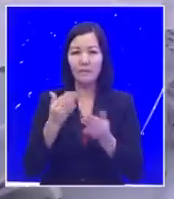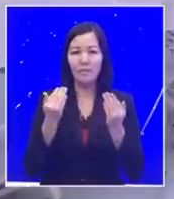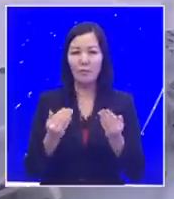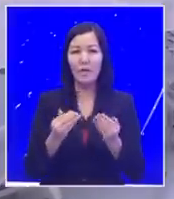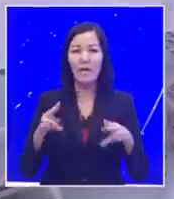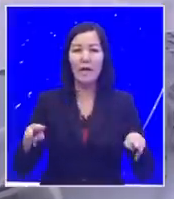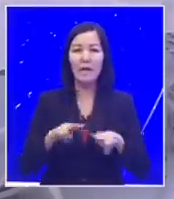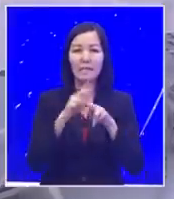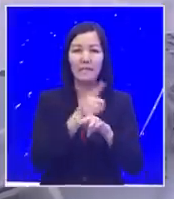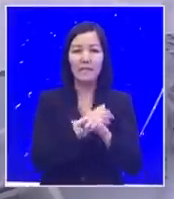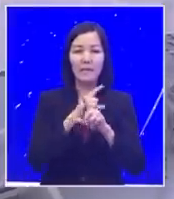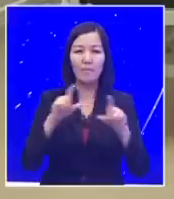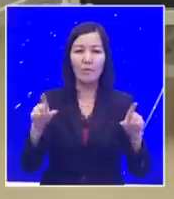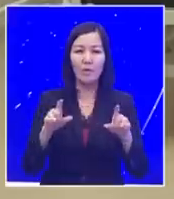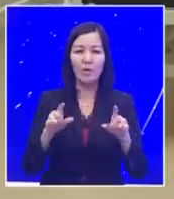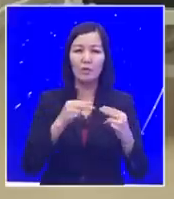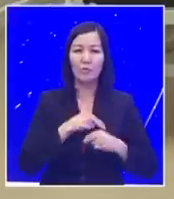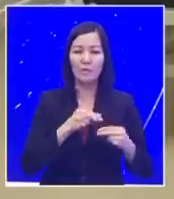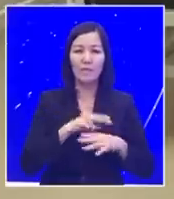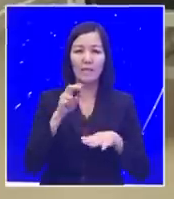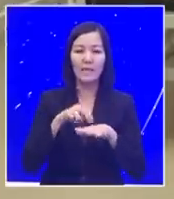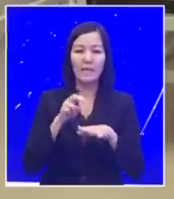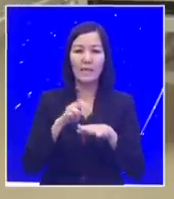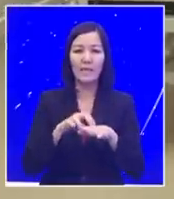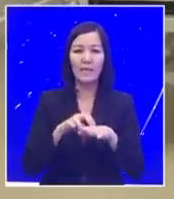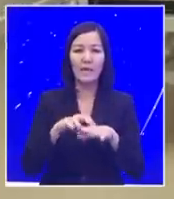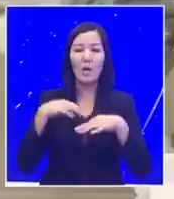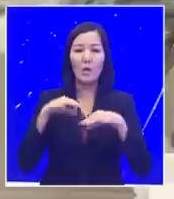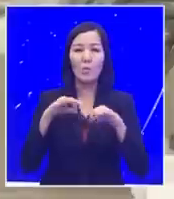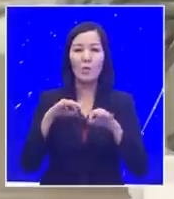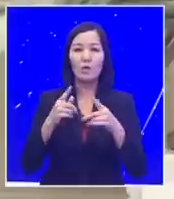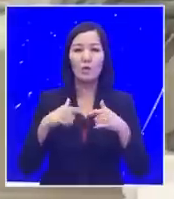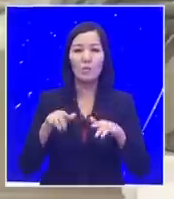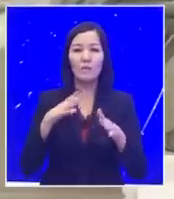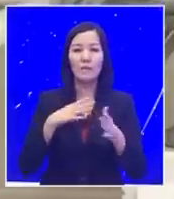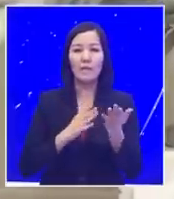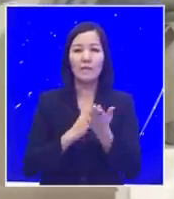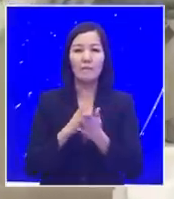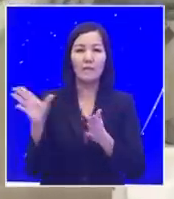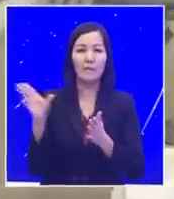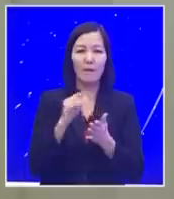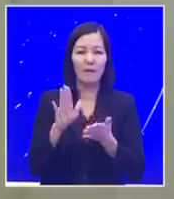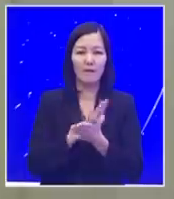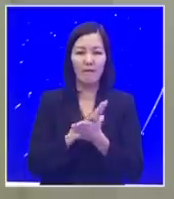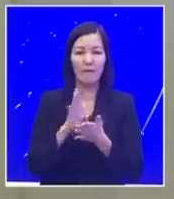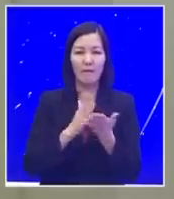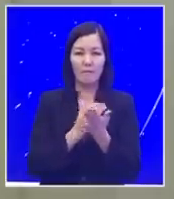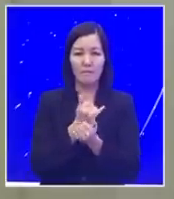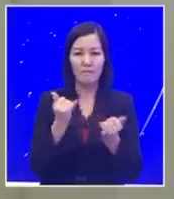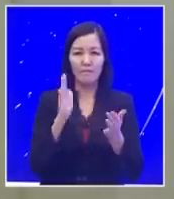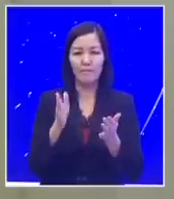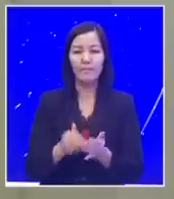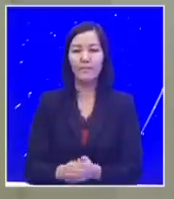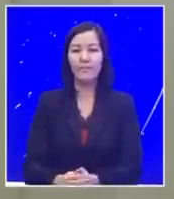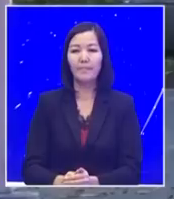ел астанасының емханалары мен ауруханаларында жұмыс істейтін дәрігерлерде арнайы көліктер ұйымдастырылған. Бұл қызметтердің барлығы тегін.